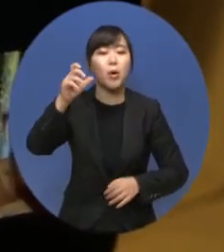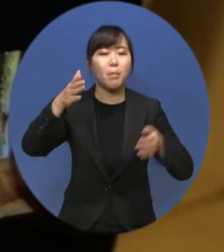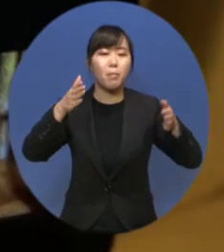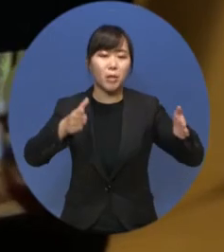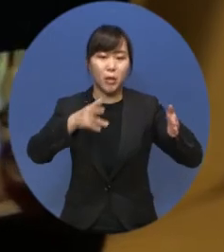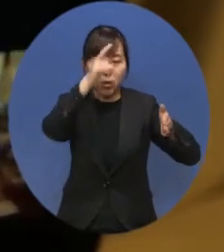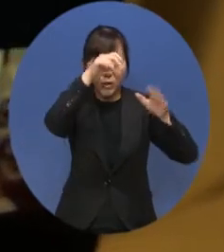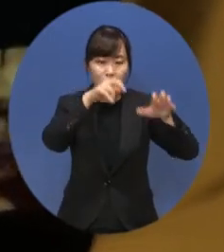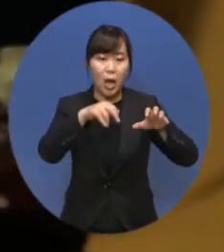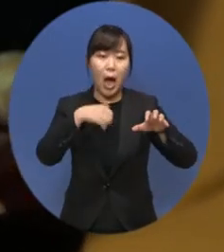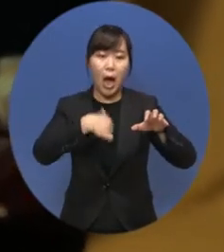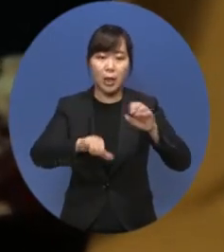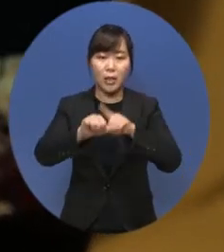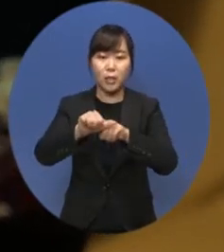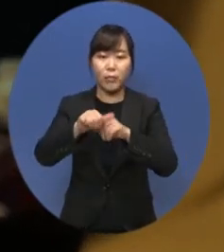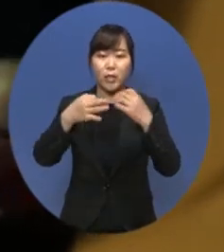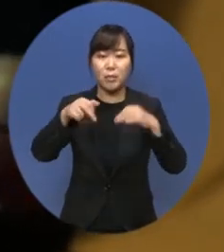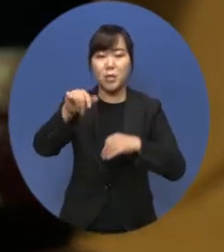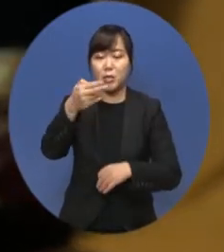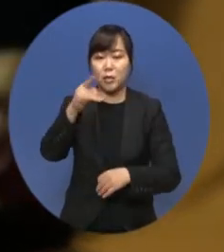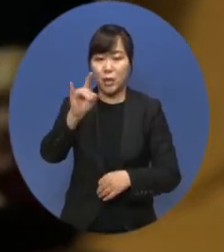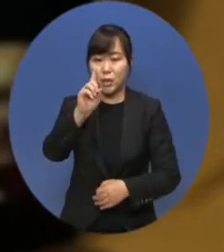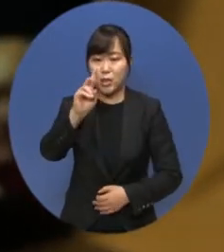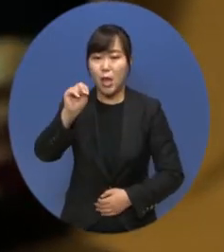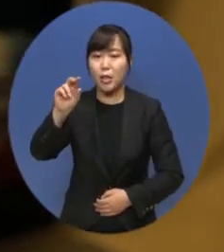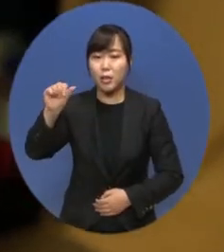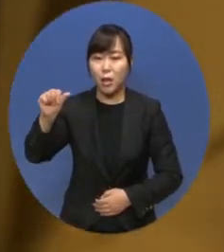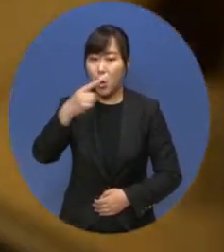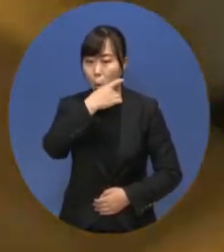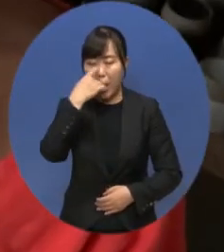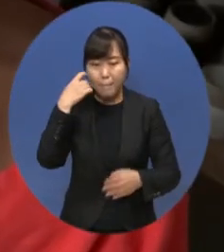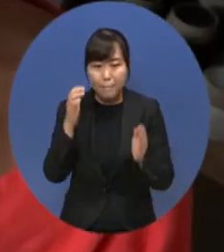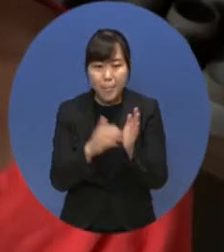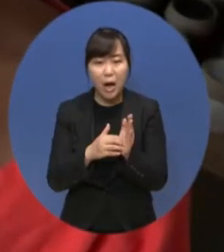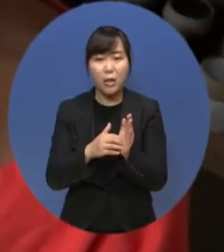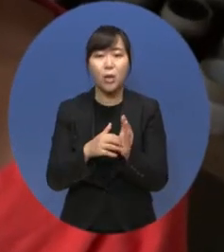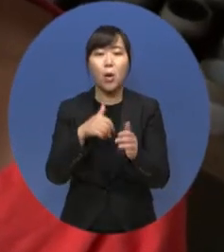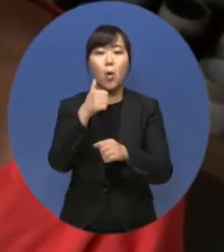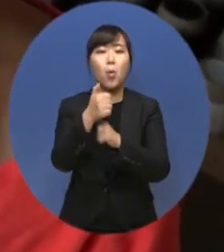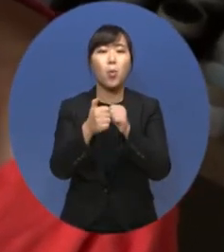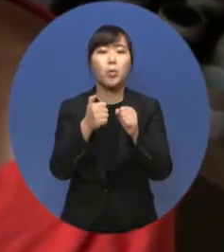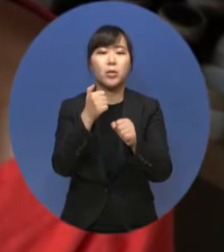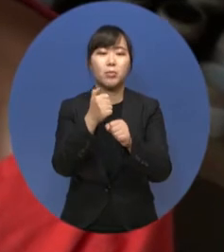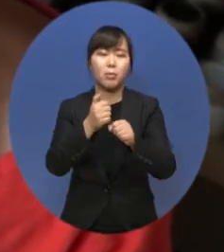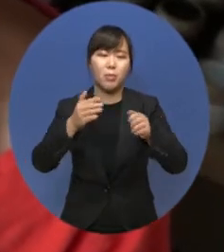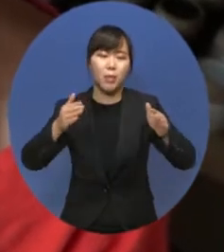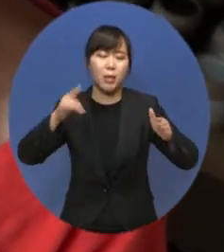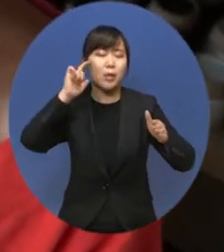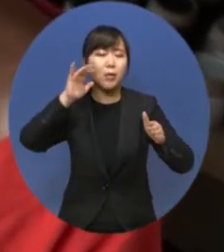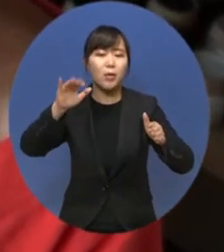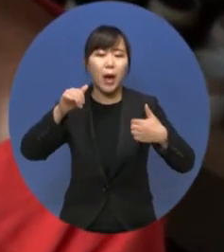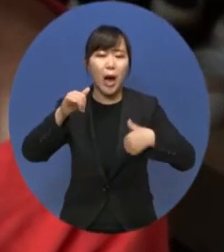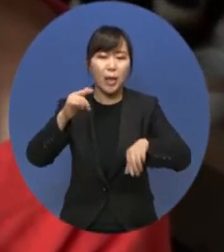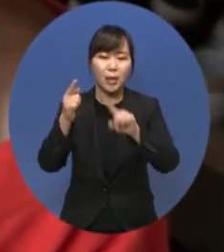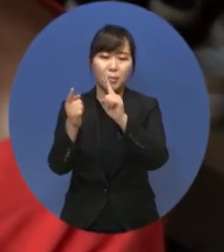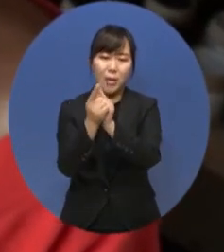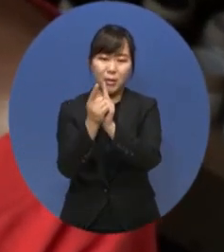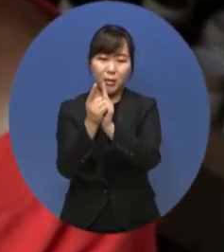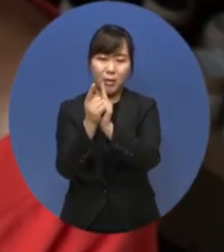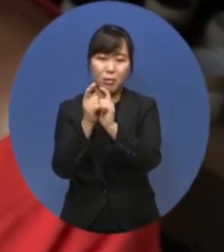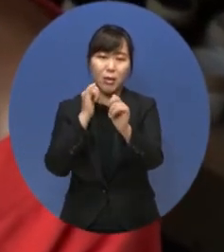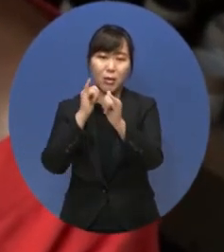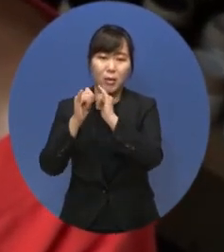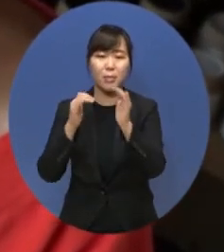경찰에서 아들 김진태 DNA가 확인됐다고 연락해 주어 50여 년 만에 그립던 아들을 찾게 됐다고